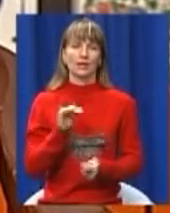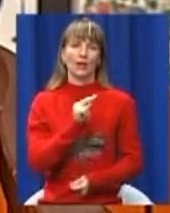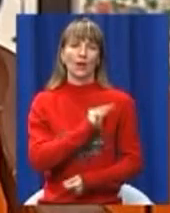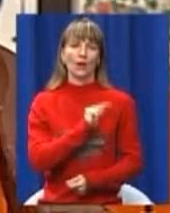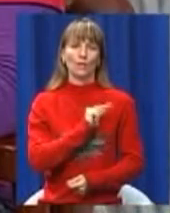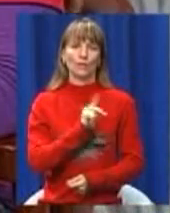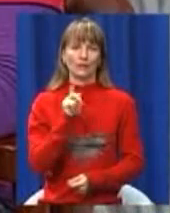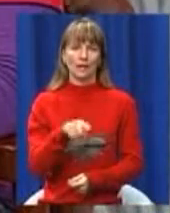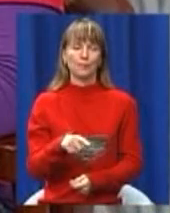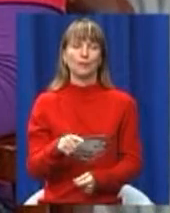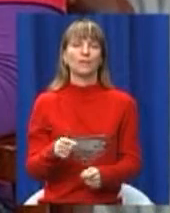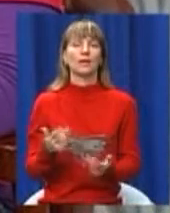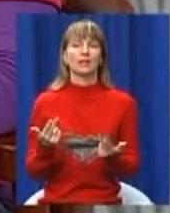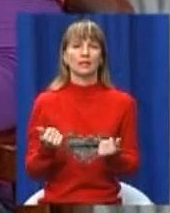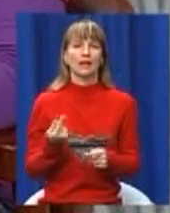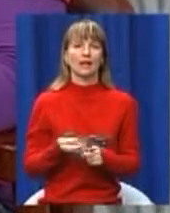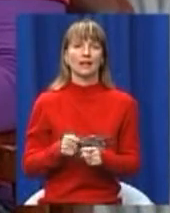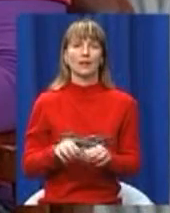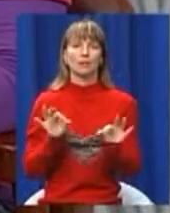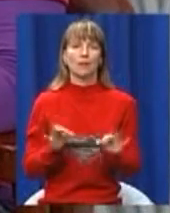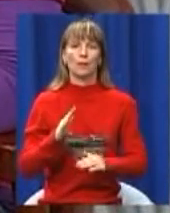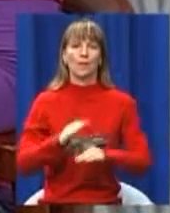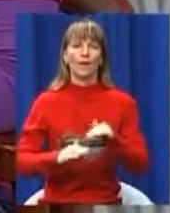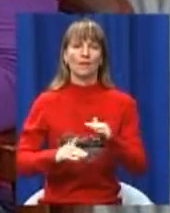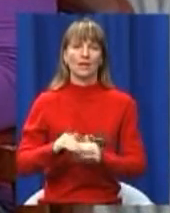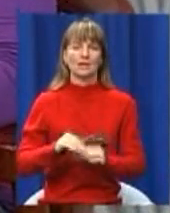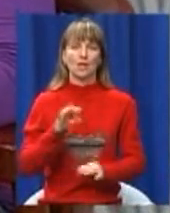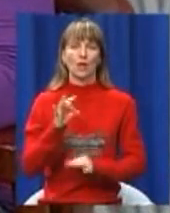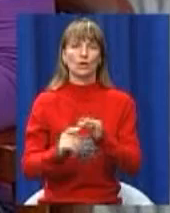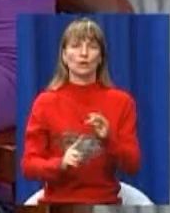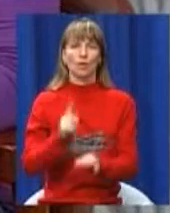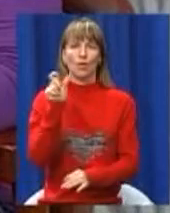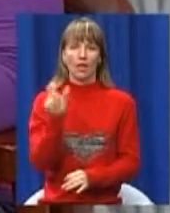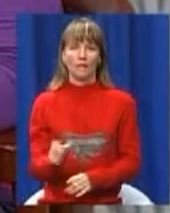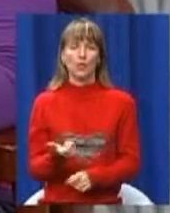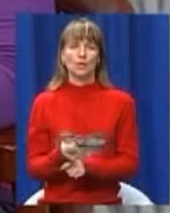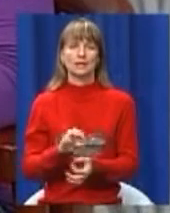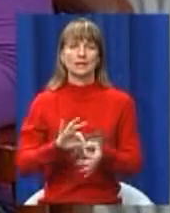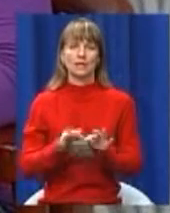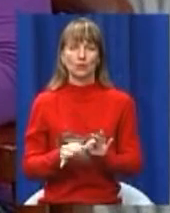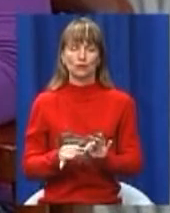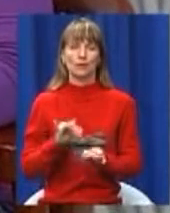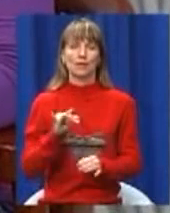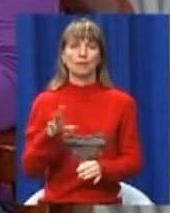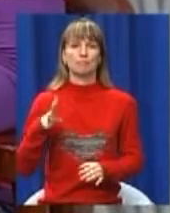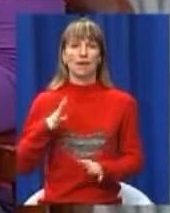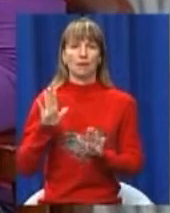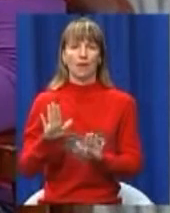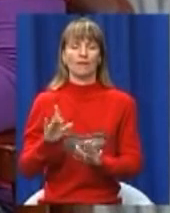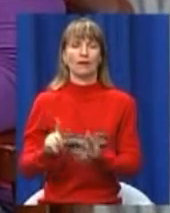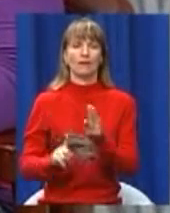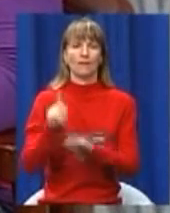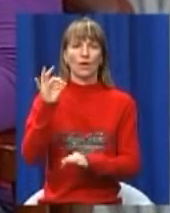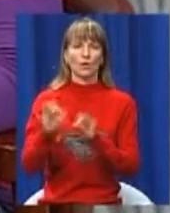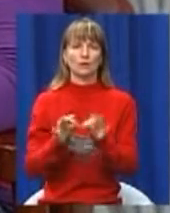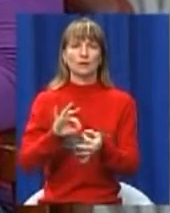працювати з нею. Так, взагалі-то так. Професія космонавтів є дуже таки складною, оскільки взагалі перебування в космосі, воно не дуже таке